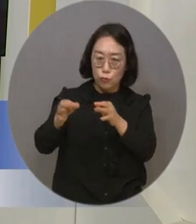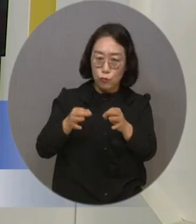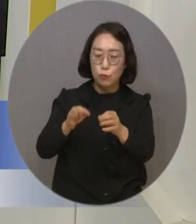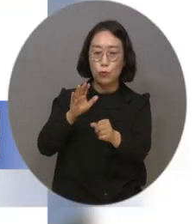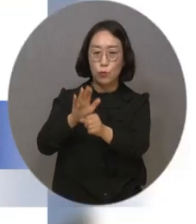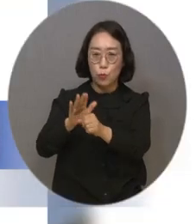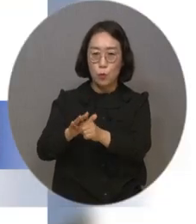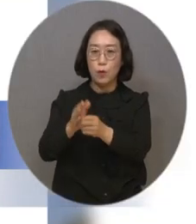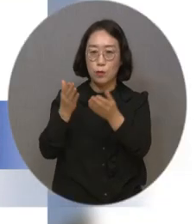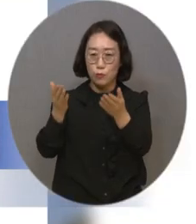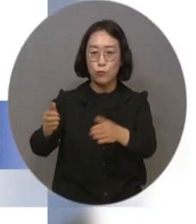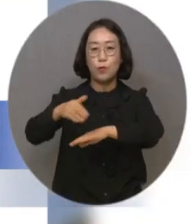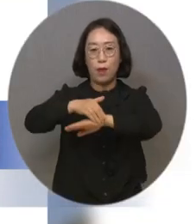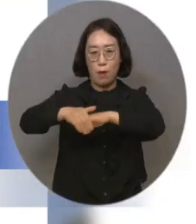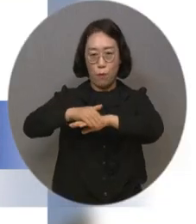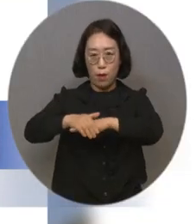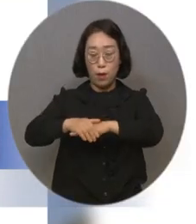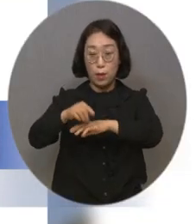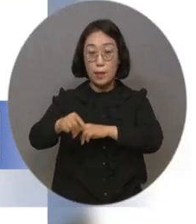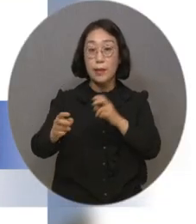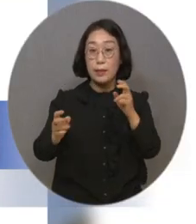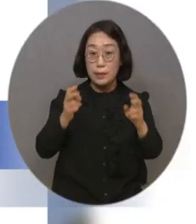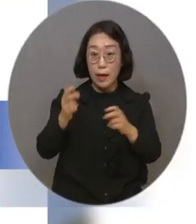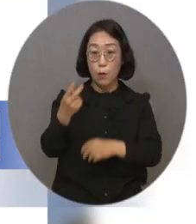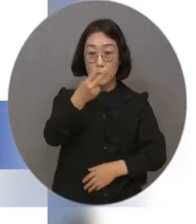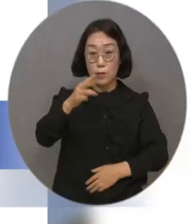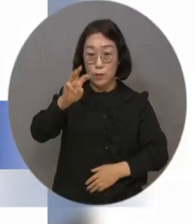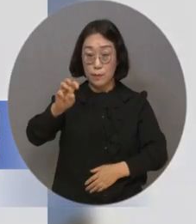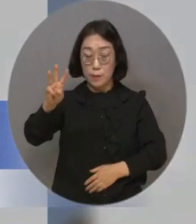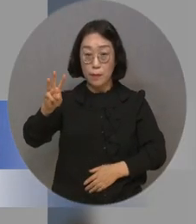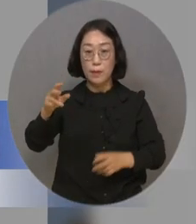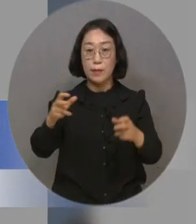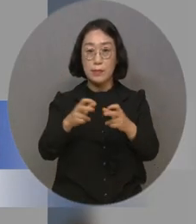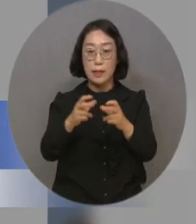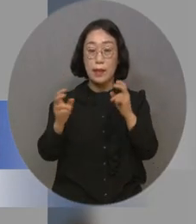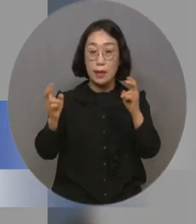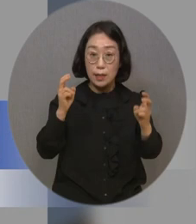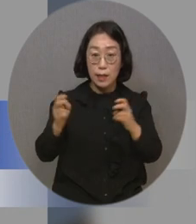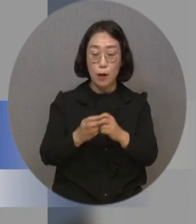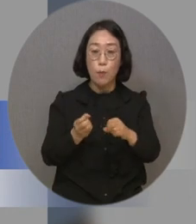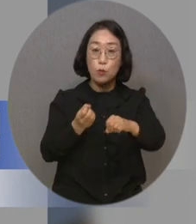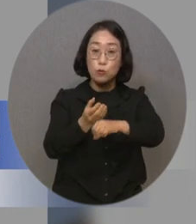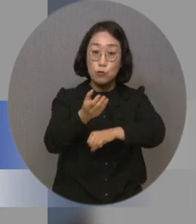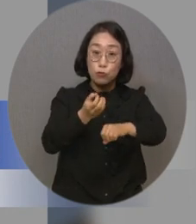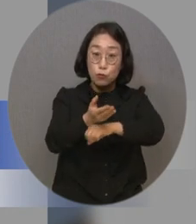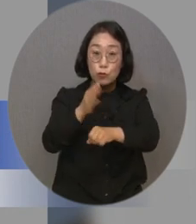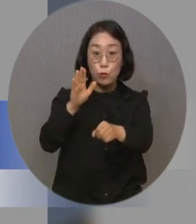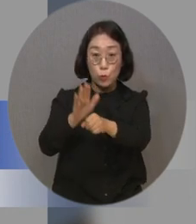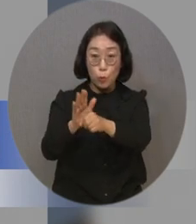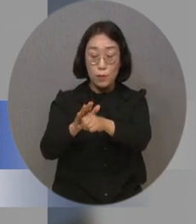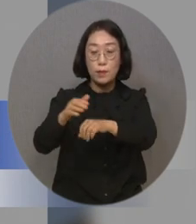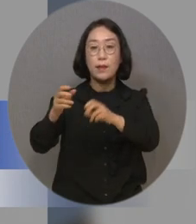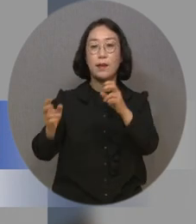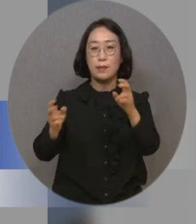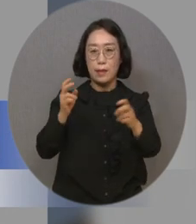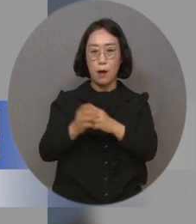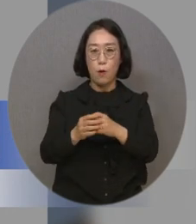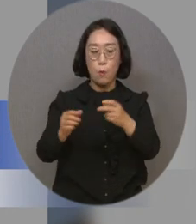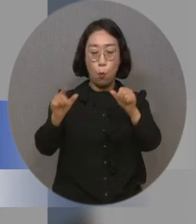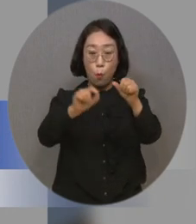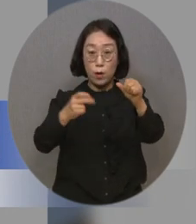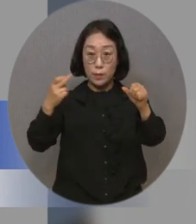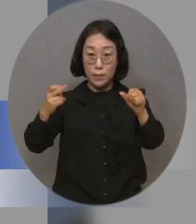지원을 합니다. 이번 사업은 2023년 장애인 기업 수출 마케팅 지원 사업으로 다음 달